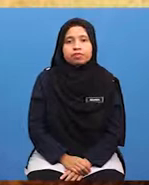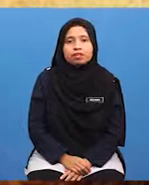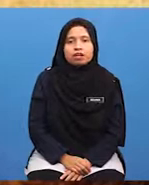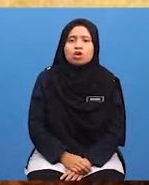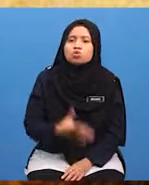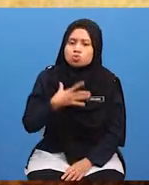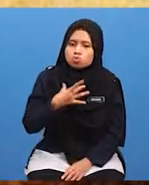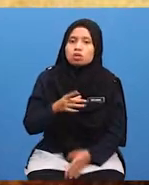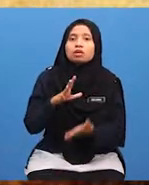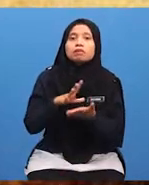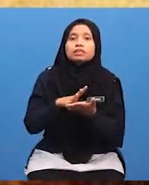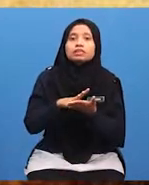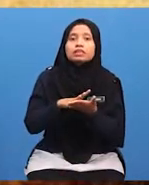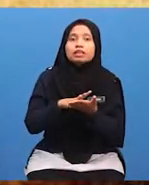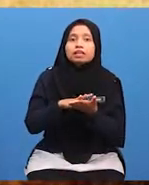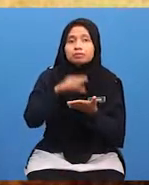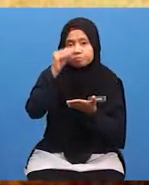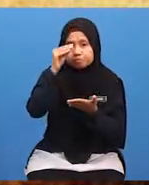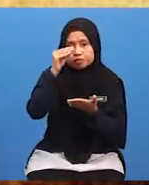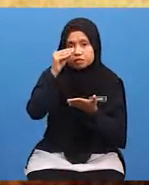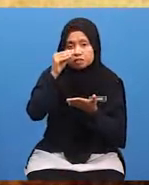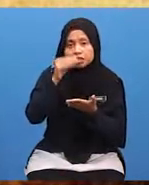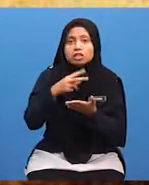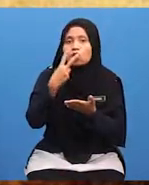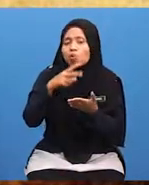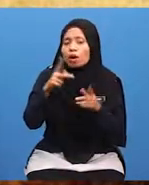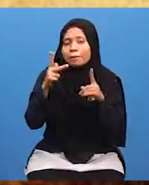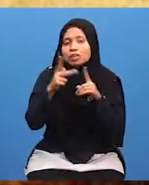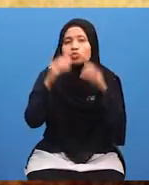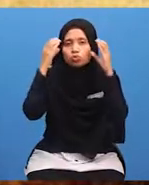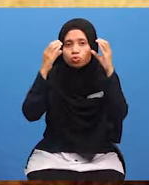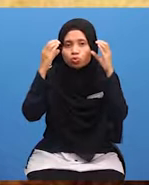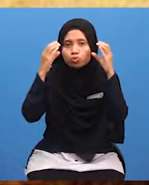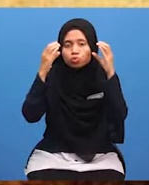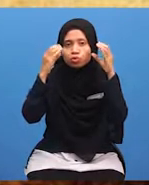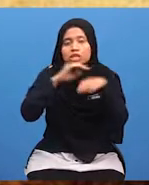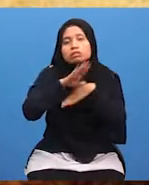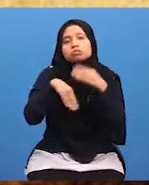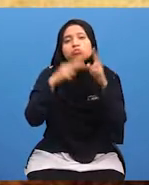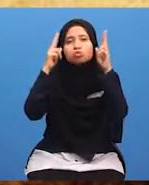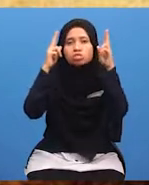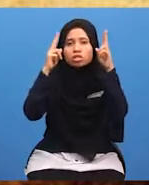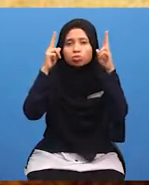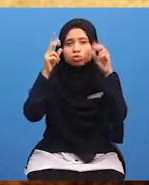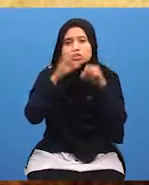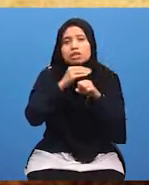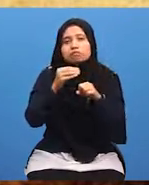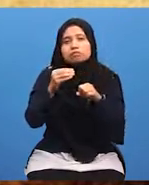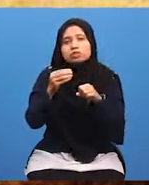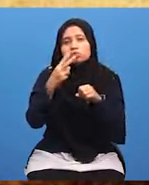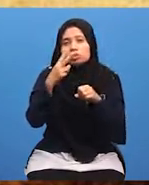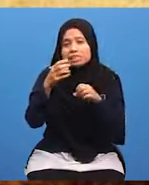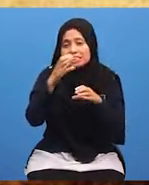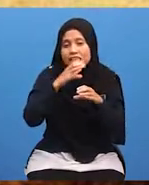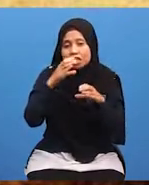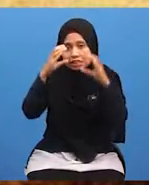Minat pelajar bergantung kepada kewibawaan guru-guru. Ulama-ulama yang terkenal dari segi ilmu dan menarik dari segi